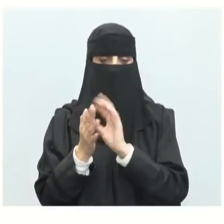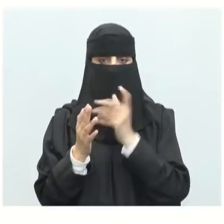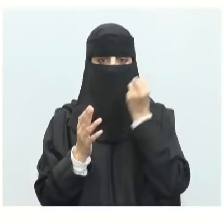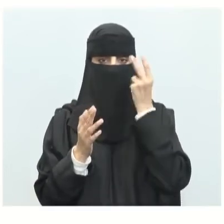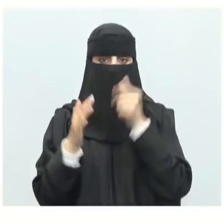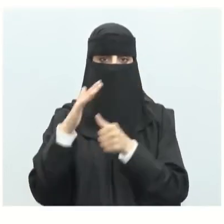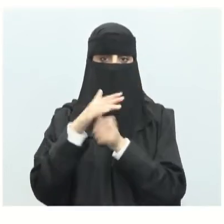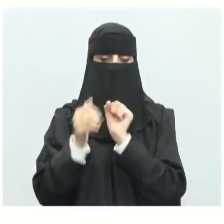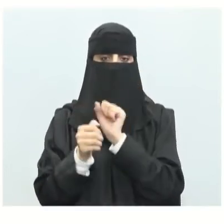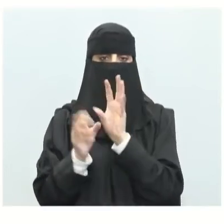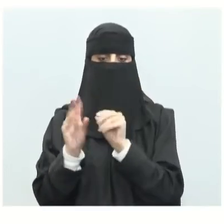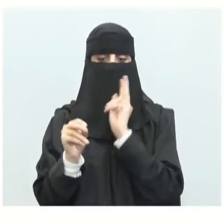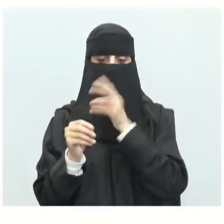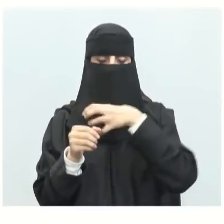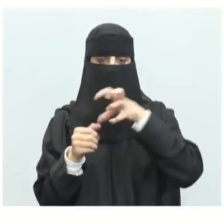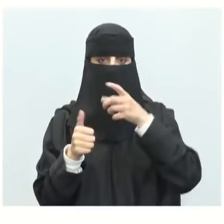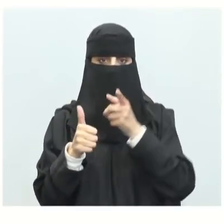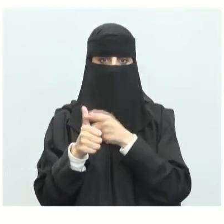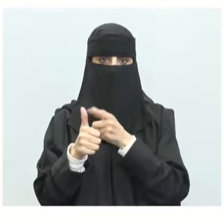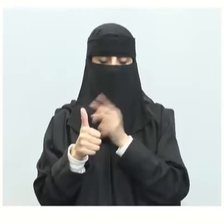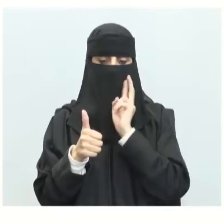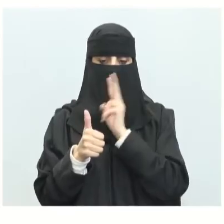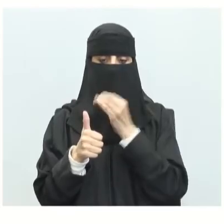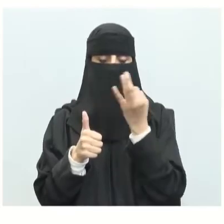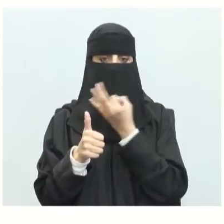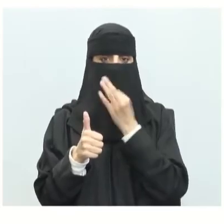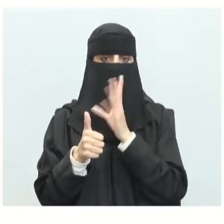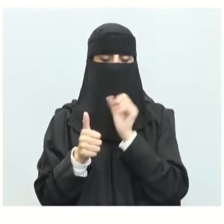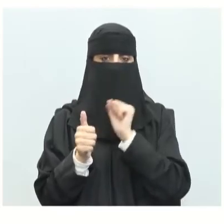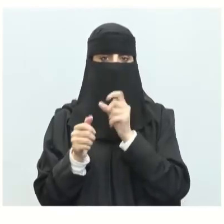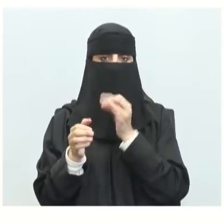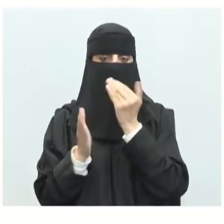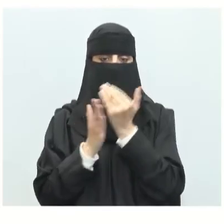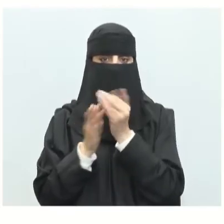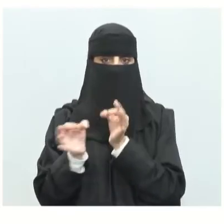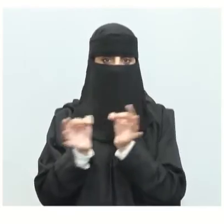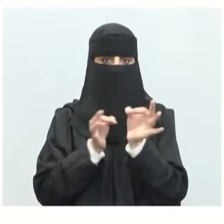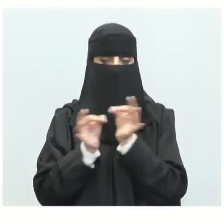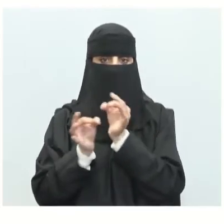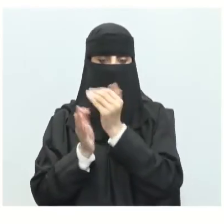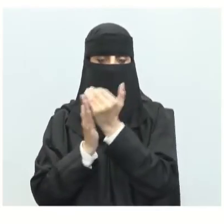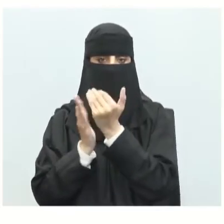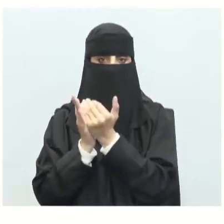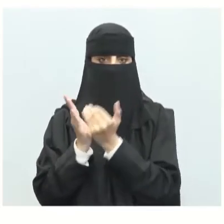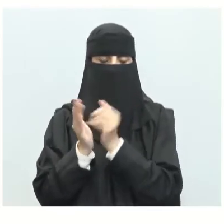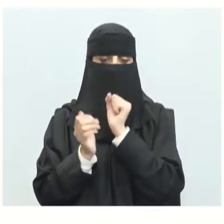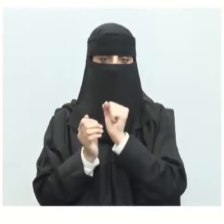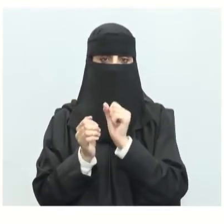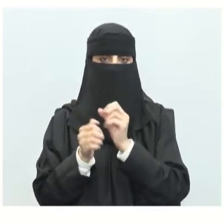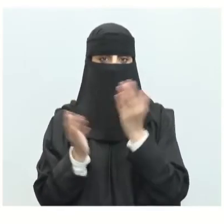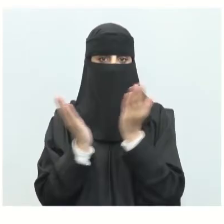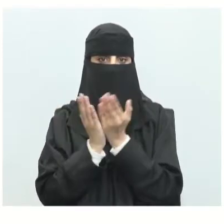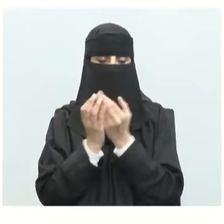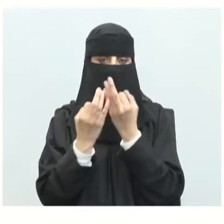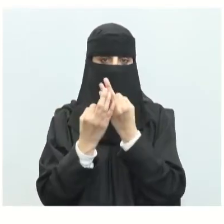بالعوده الى الفقره الاولى نجد بانها تتحدث عن تنظيم المدرسه رحله لمعرض الكتاب